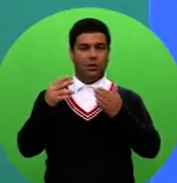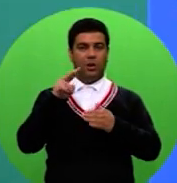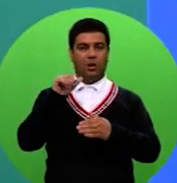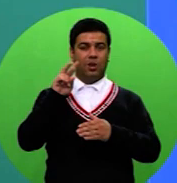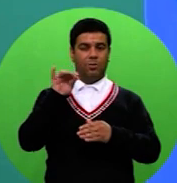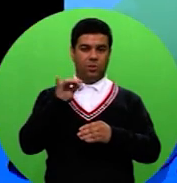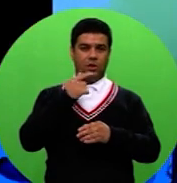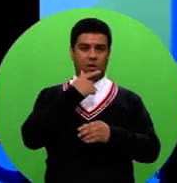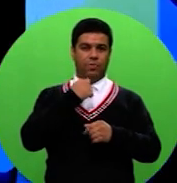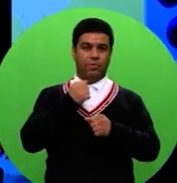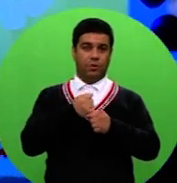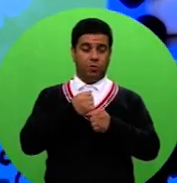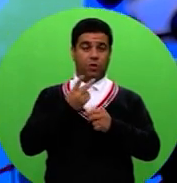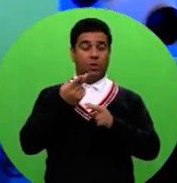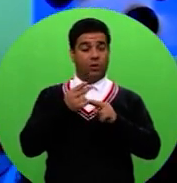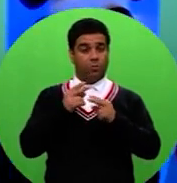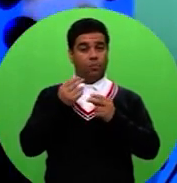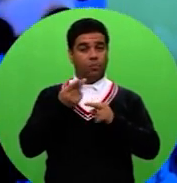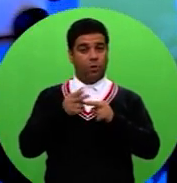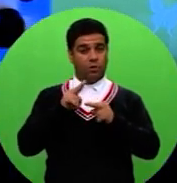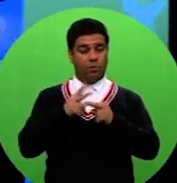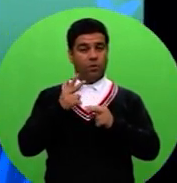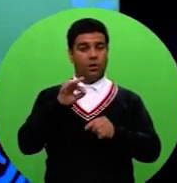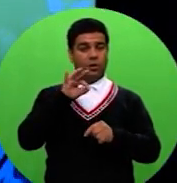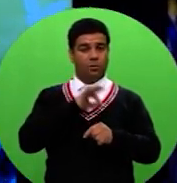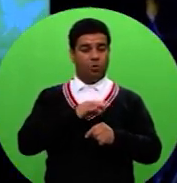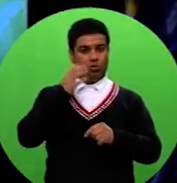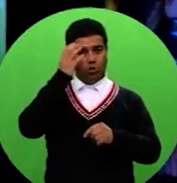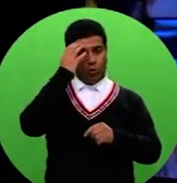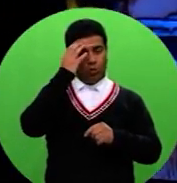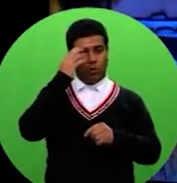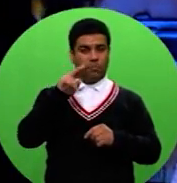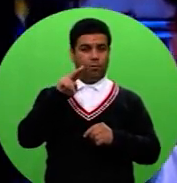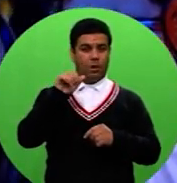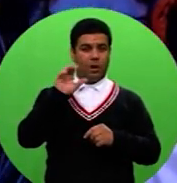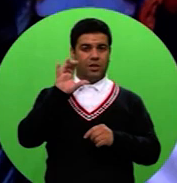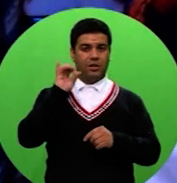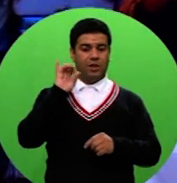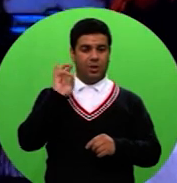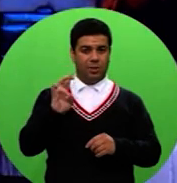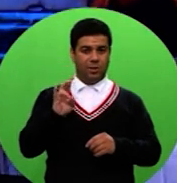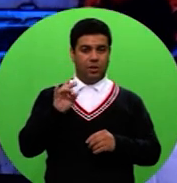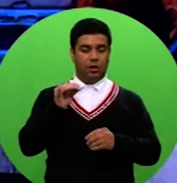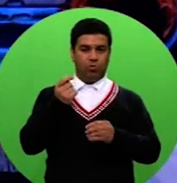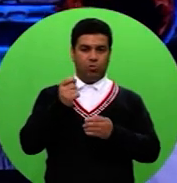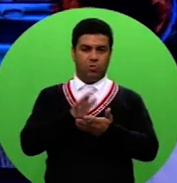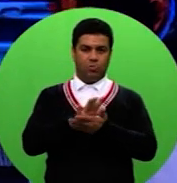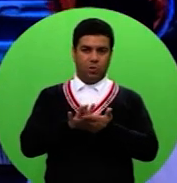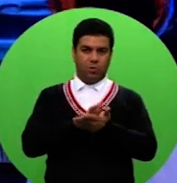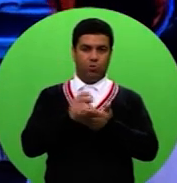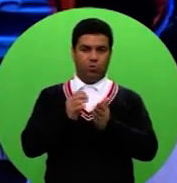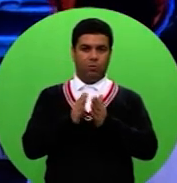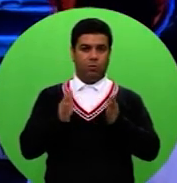передние лапы. Они черные, поэтому мы используем остатки черного пластилина. Нам нужно сначала